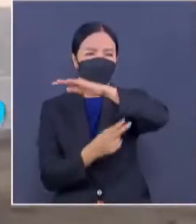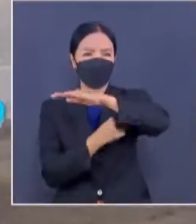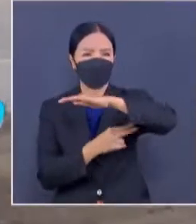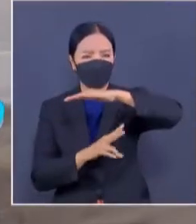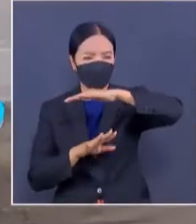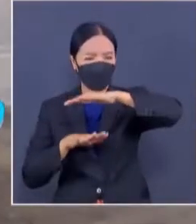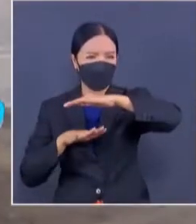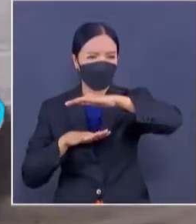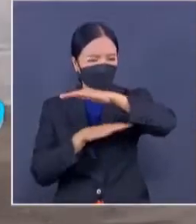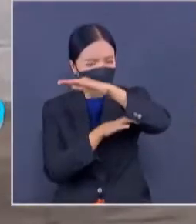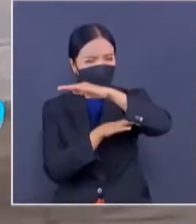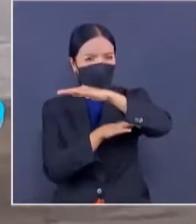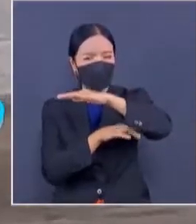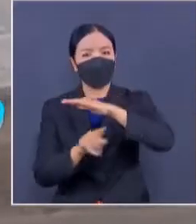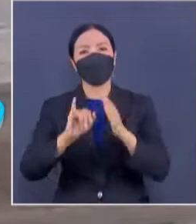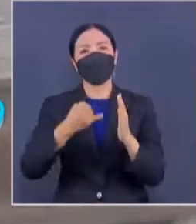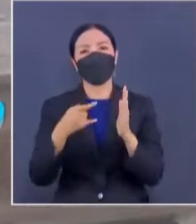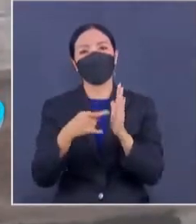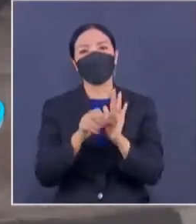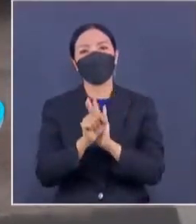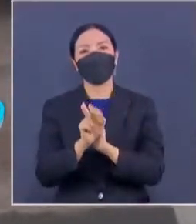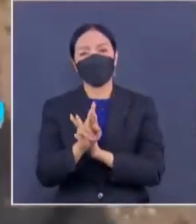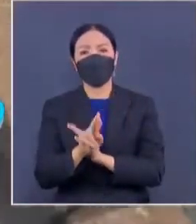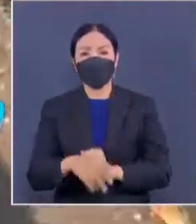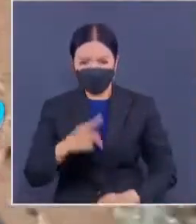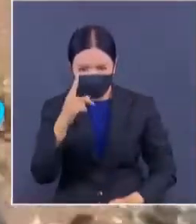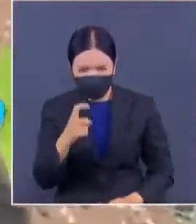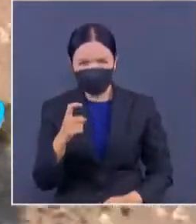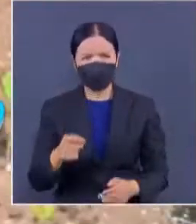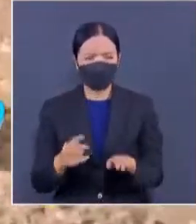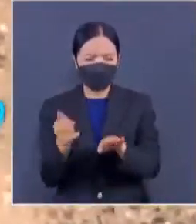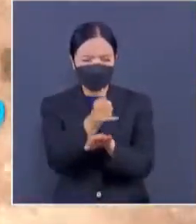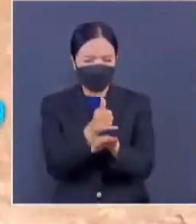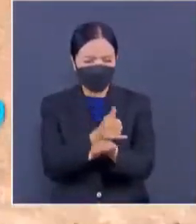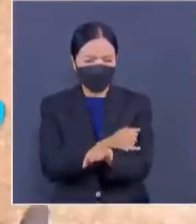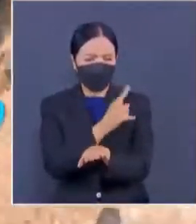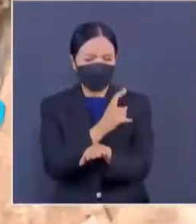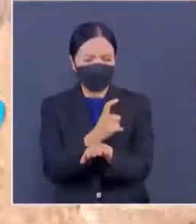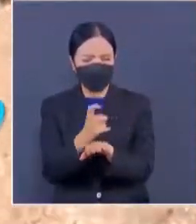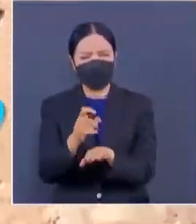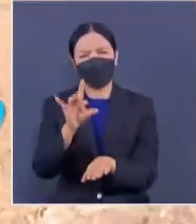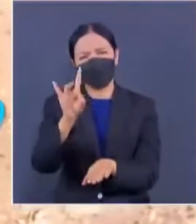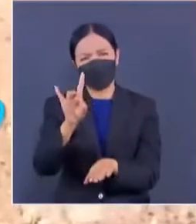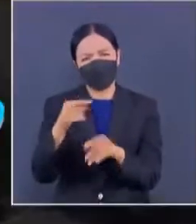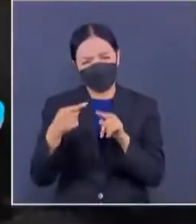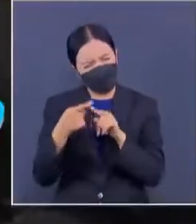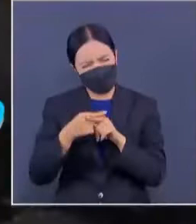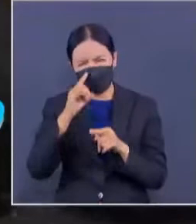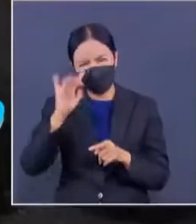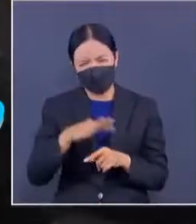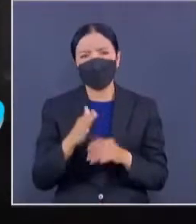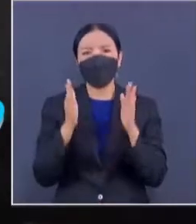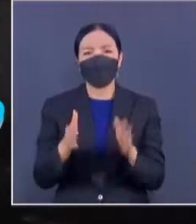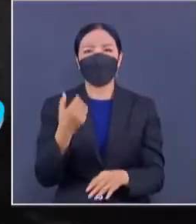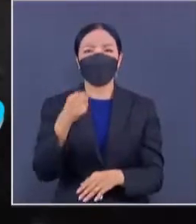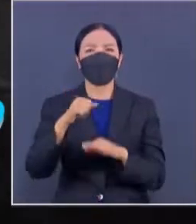องจังหวัดสระบุรีเนี่ยนะครับแล้วก็เป็นเหตุทำให้มีผู้โดยสารเสียชีวิต8รายแล้วก็บาดเจ็บอีกนับ10คนล่